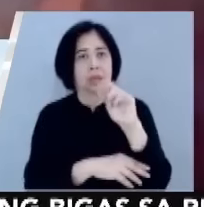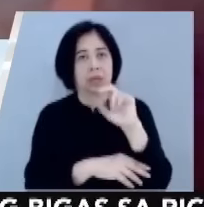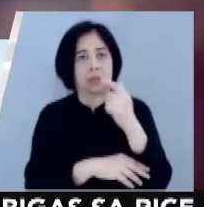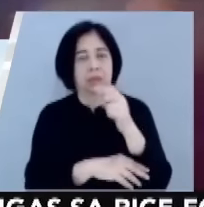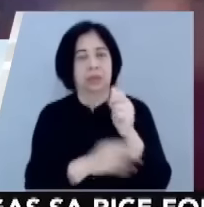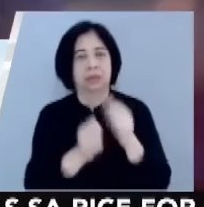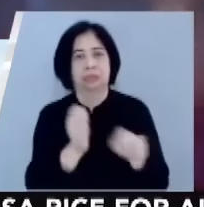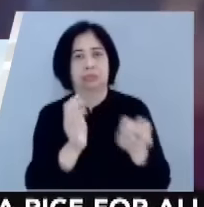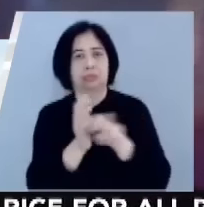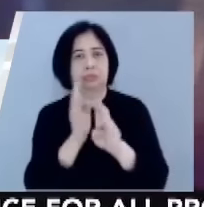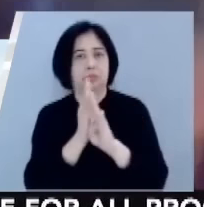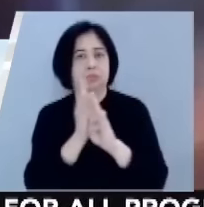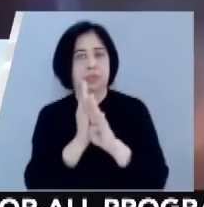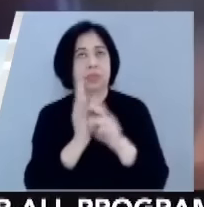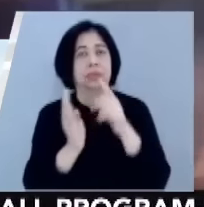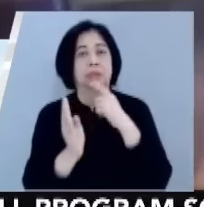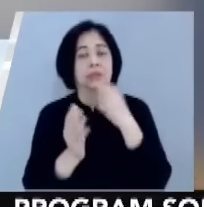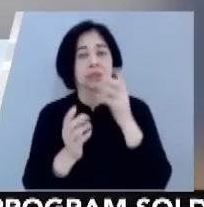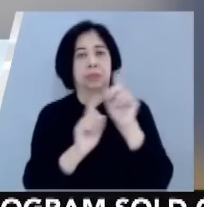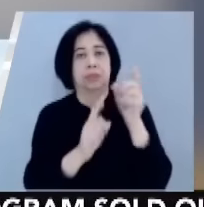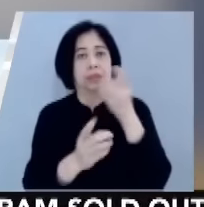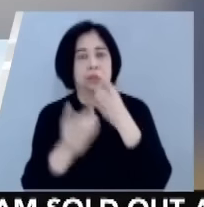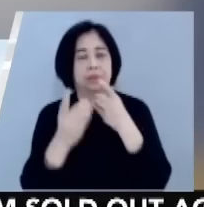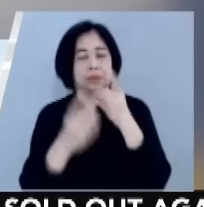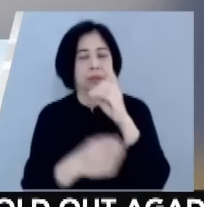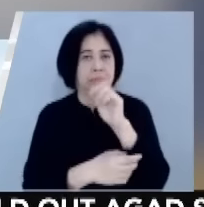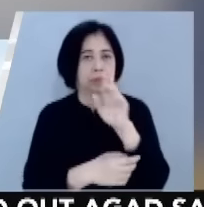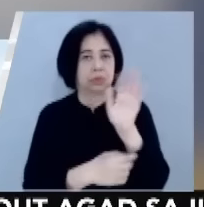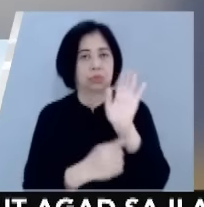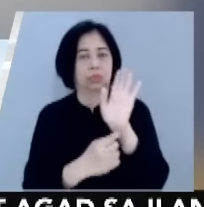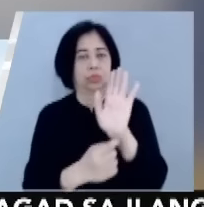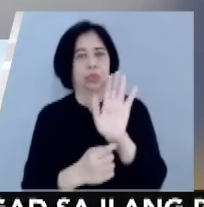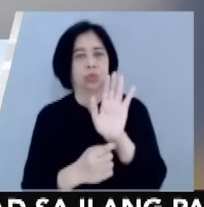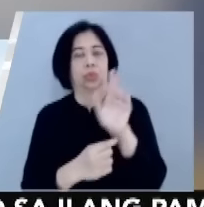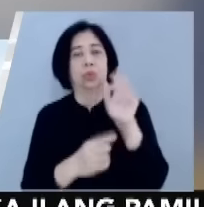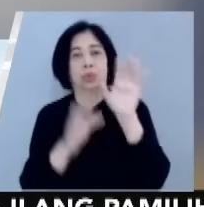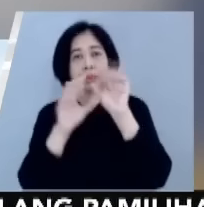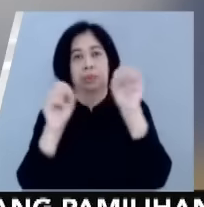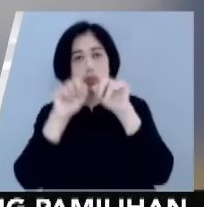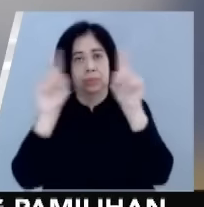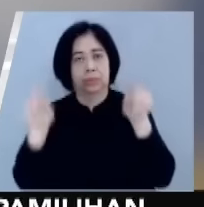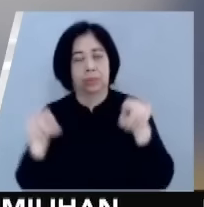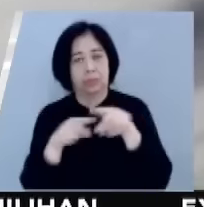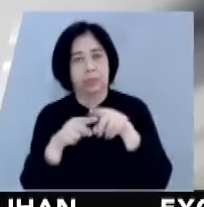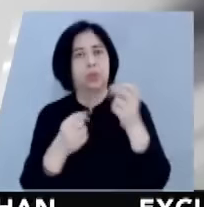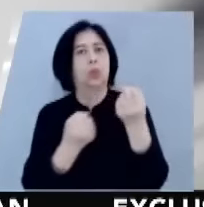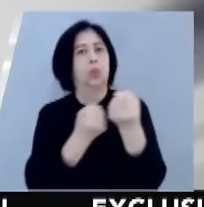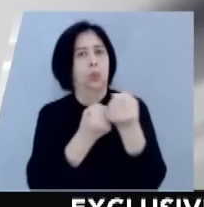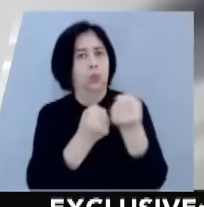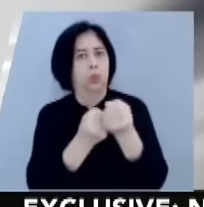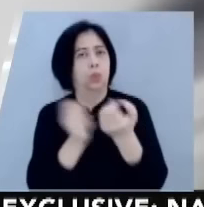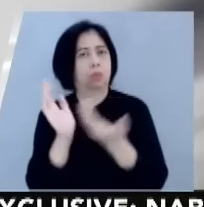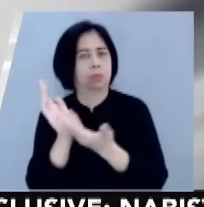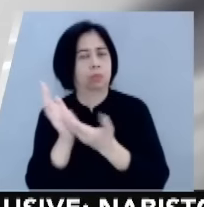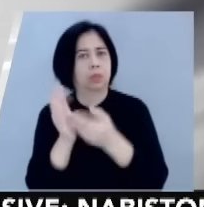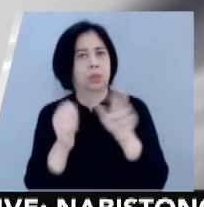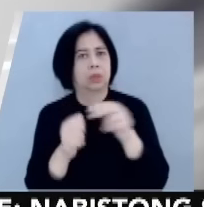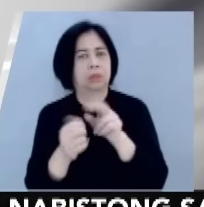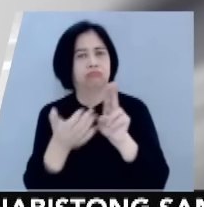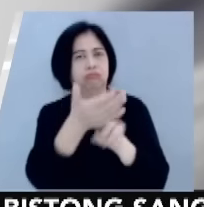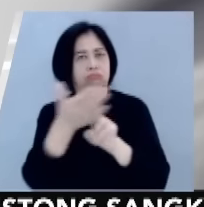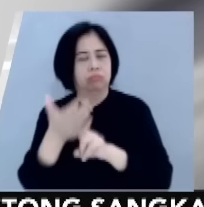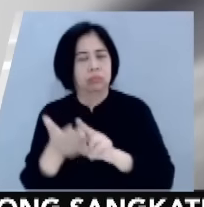ilang dumalo sa dinner, dito prinisinta sa Pangulo ang isang manifesto of support. Nakasaad dito ang pagsuporta